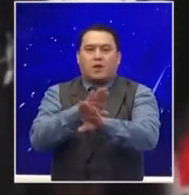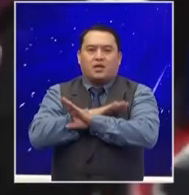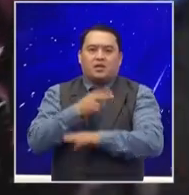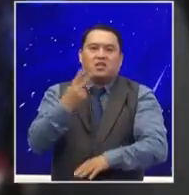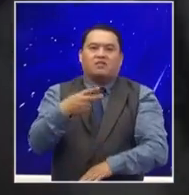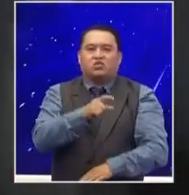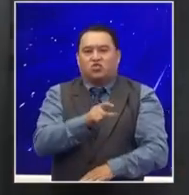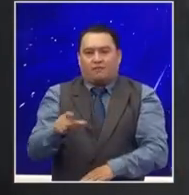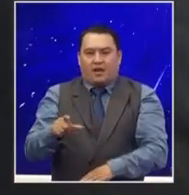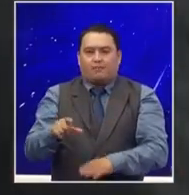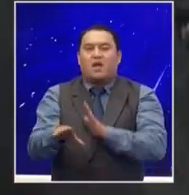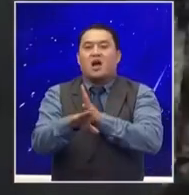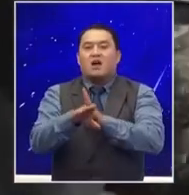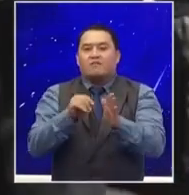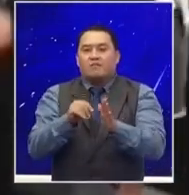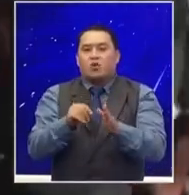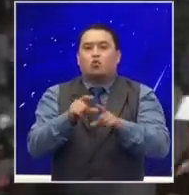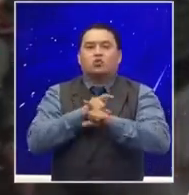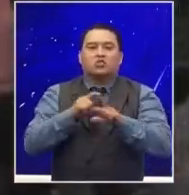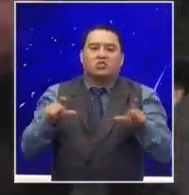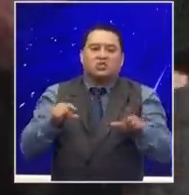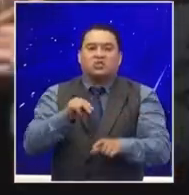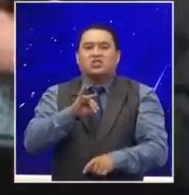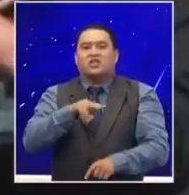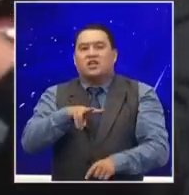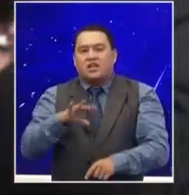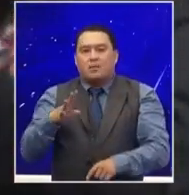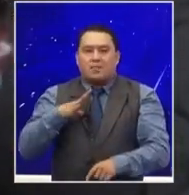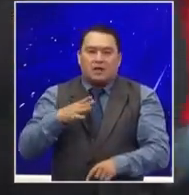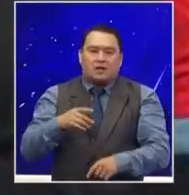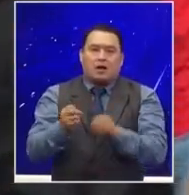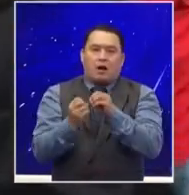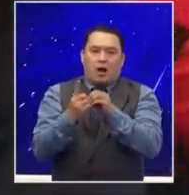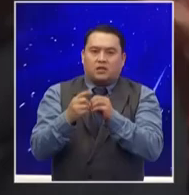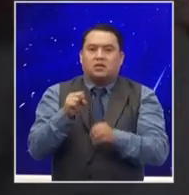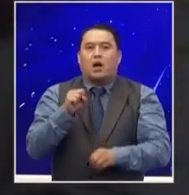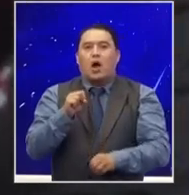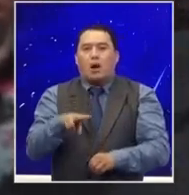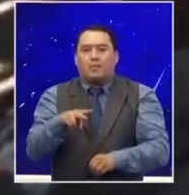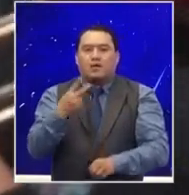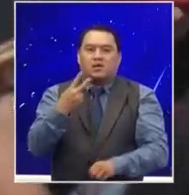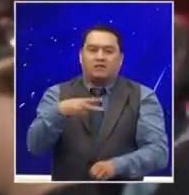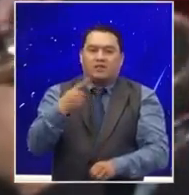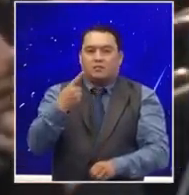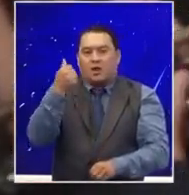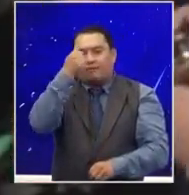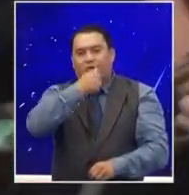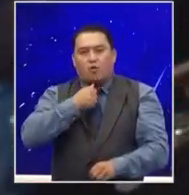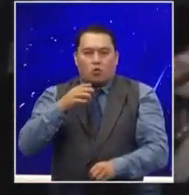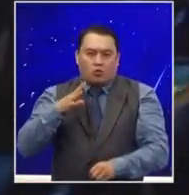данным, погибли 20 человек. Выборы в учредительное собрание Чили должны состояться 11